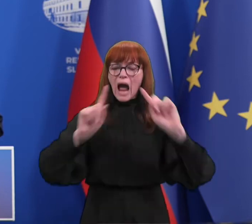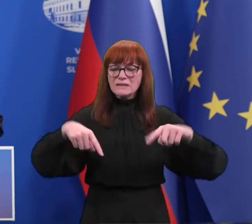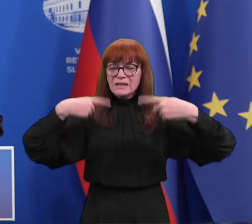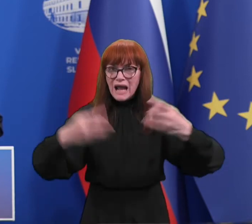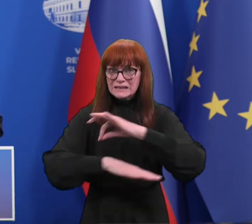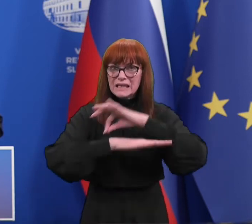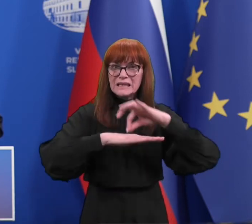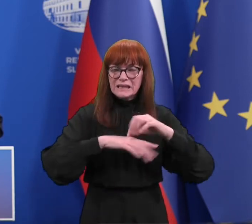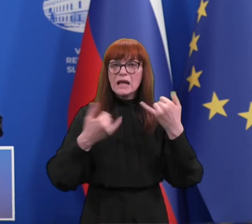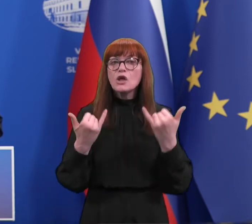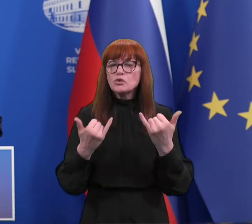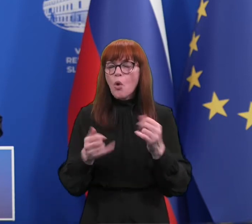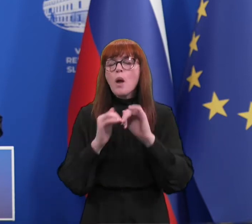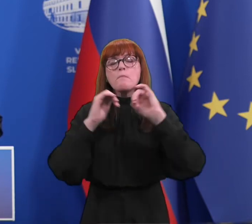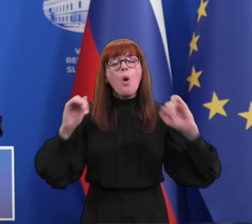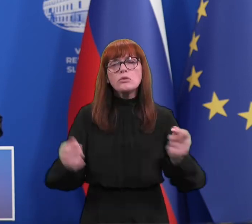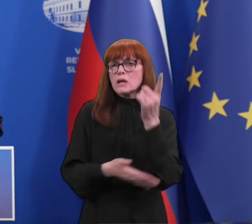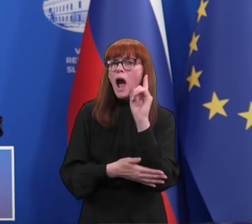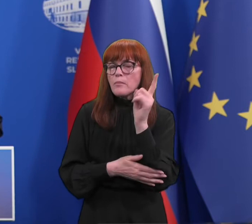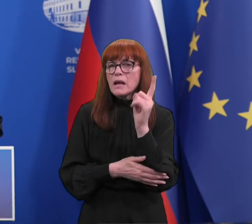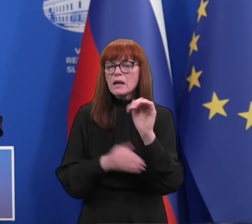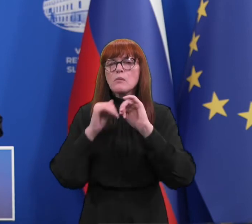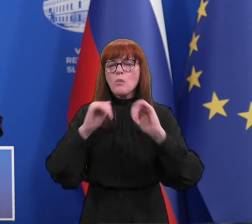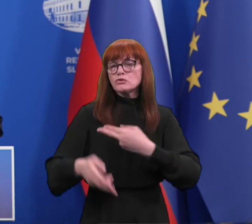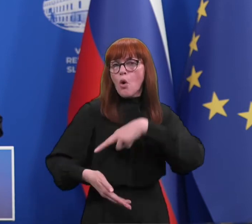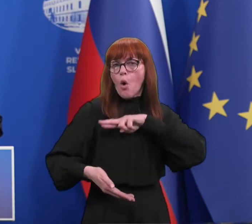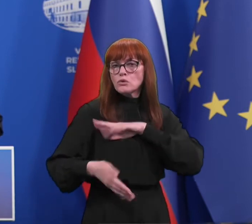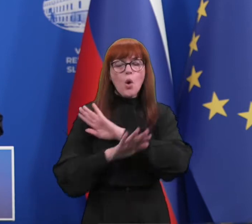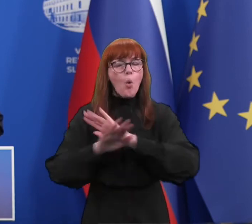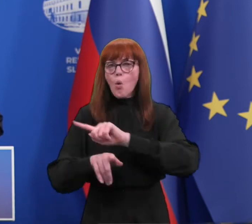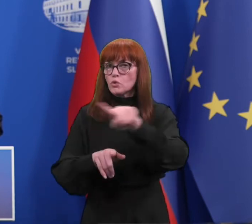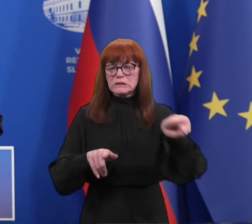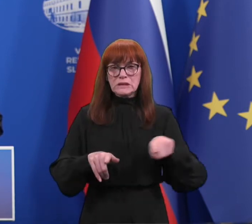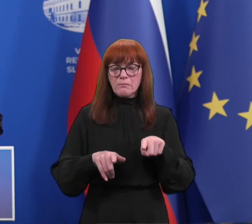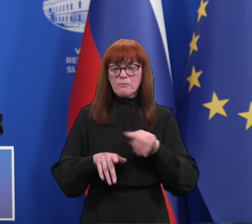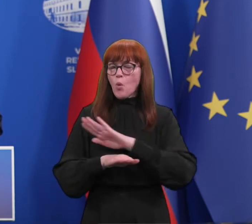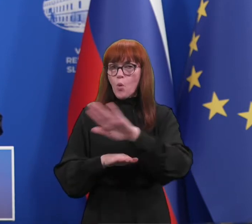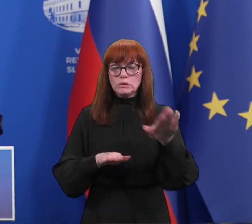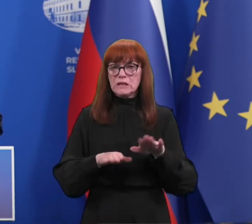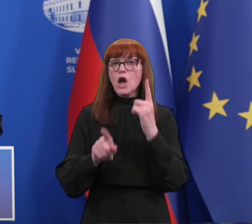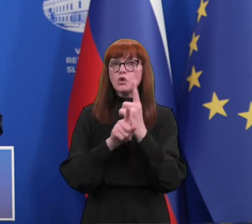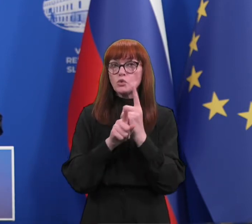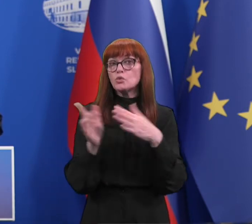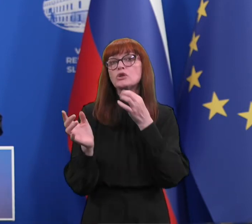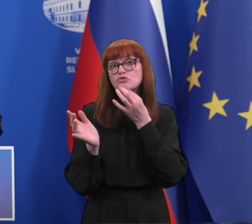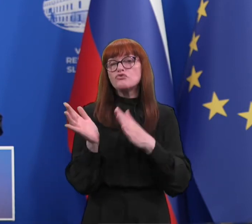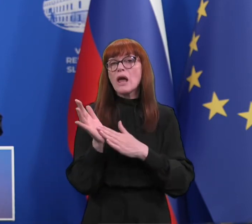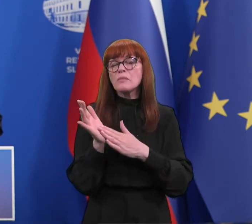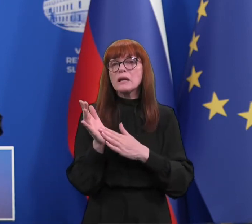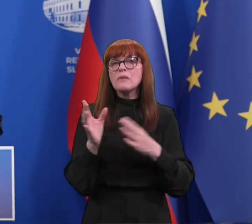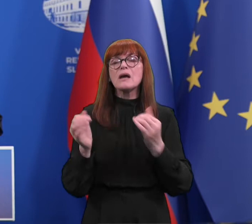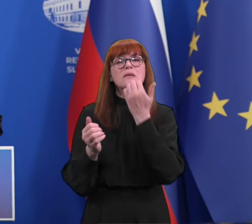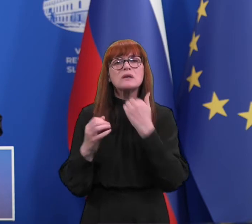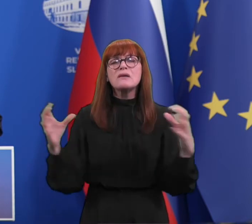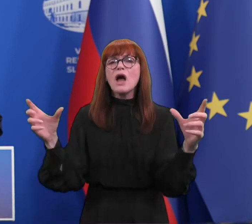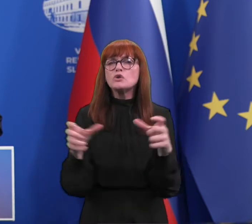tednu, tokrat še posebej apeliramo na osebno odgovornost vseh. Tudi v primeru zasebnih druženj